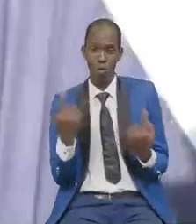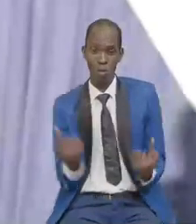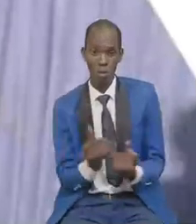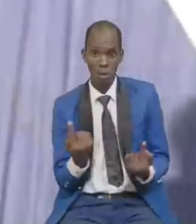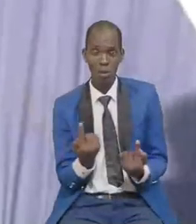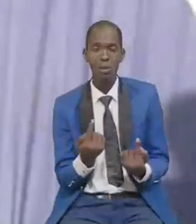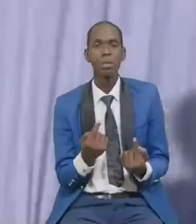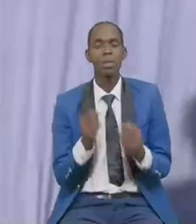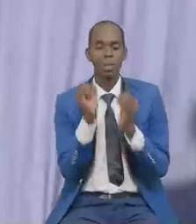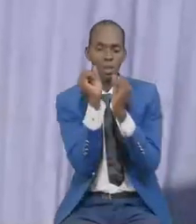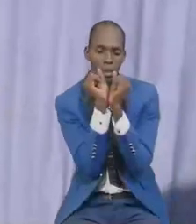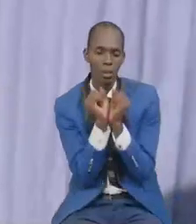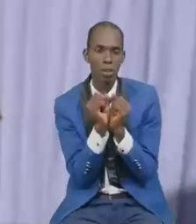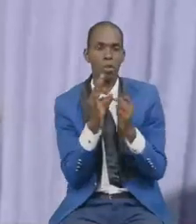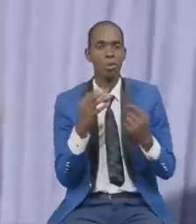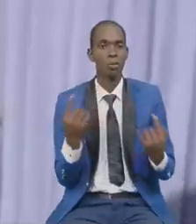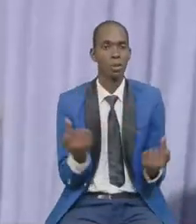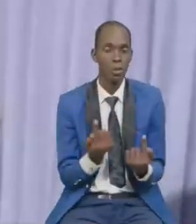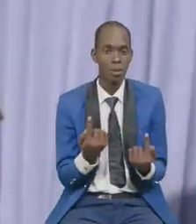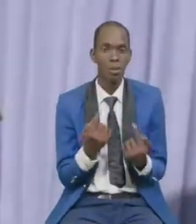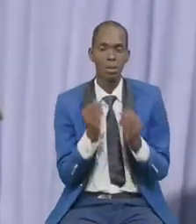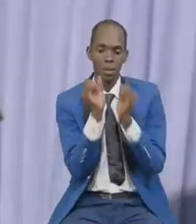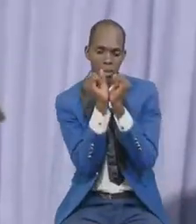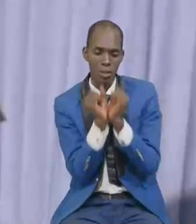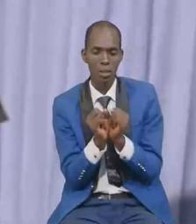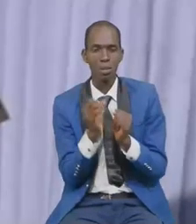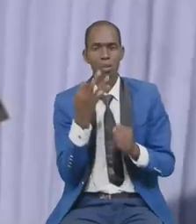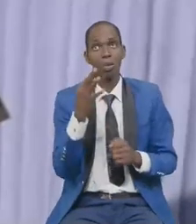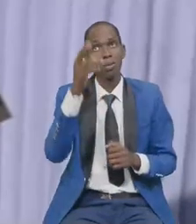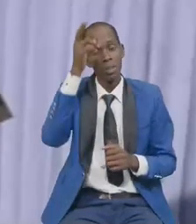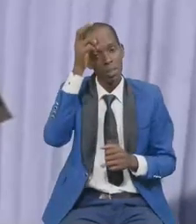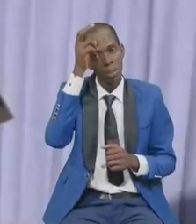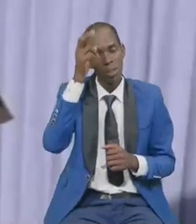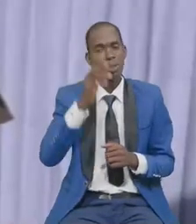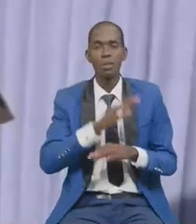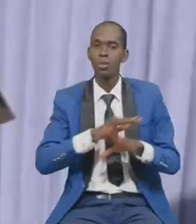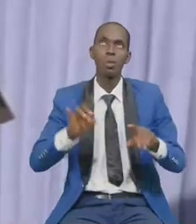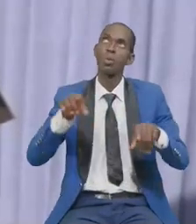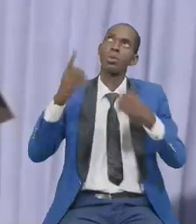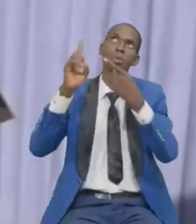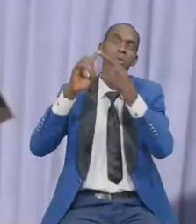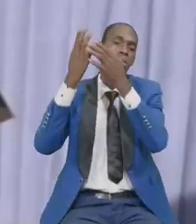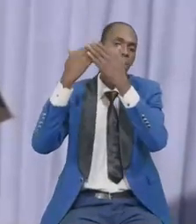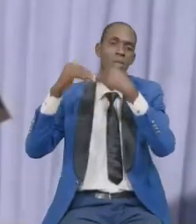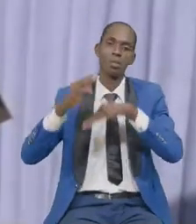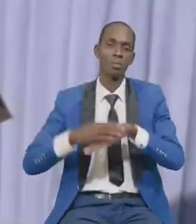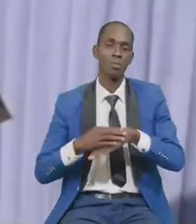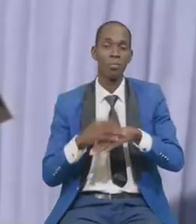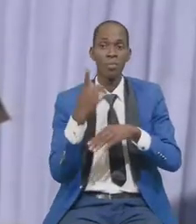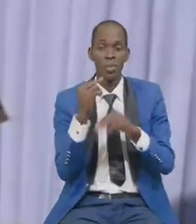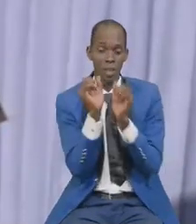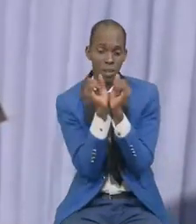péché, esclave de Satan, tu iras en enfer. Les esclaves du